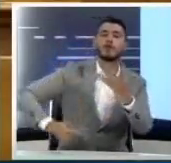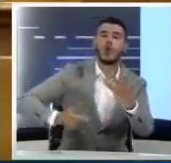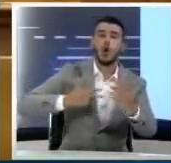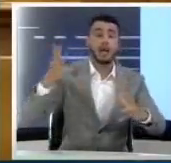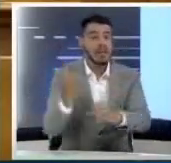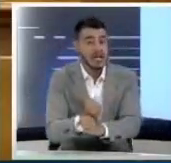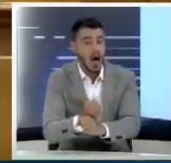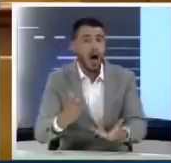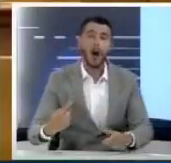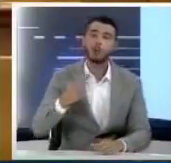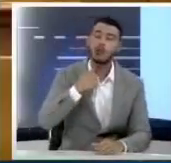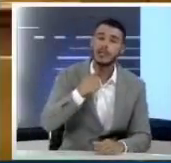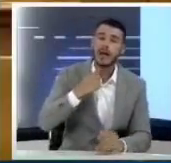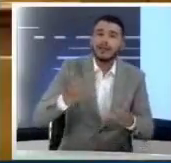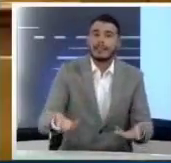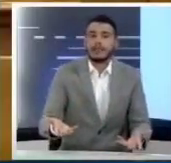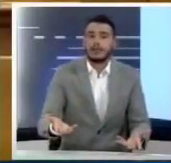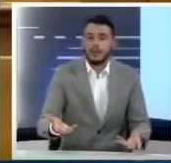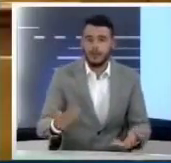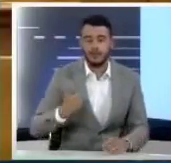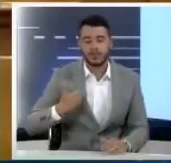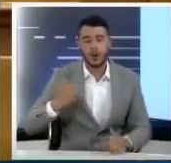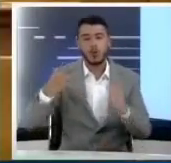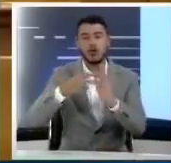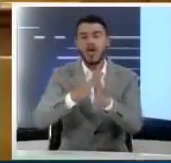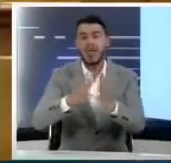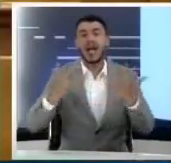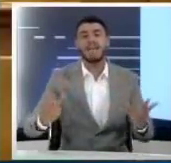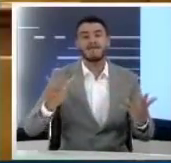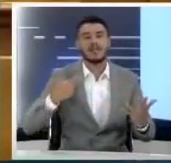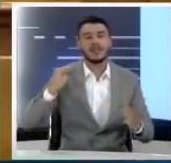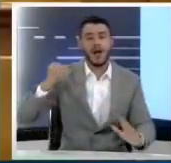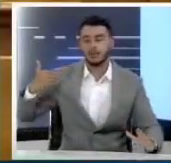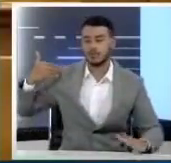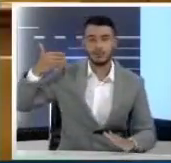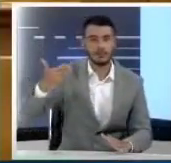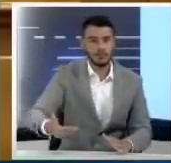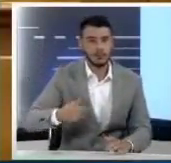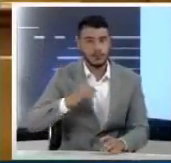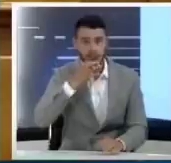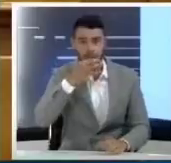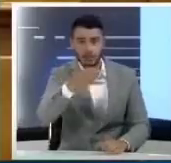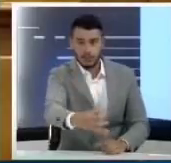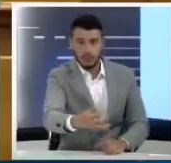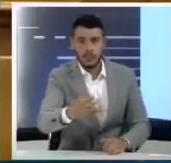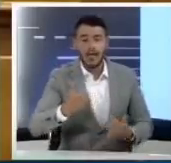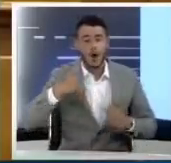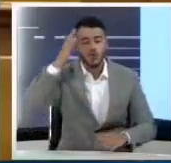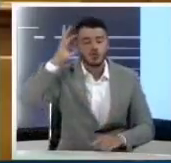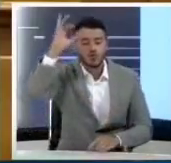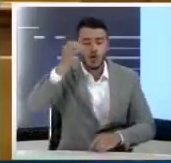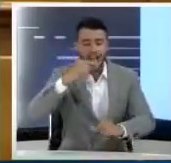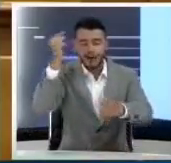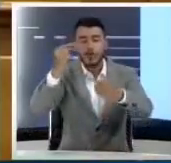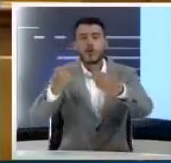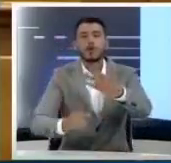μη επιτυχία. Εγώ από το 17 σας λέω τι είναι τα κριτήριά μας. Από το